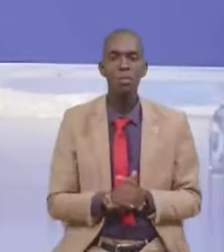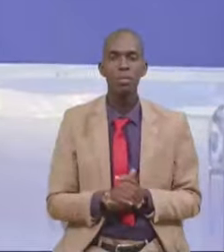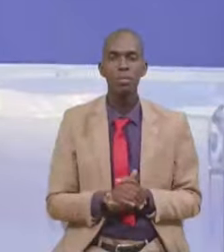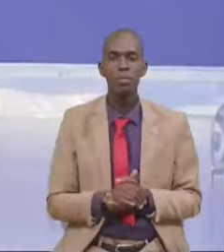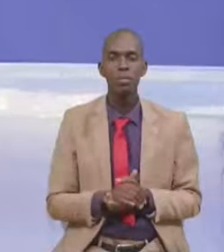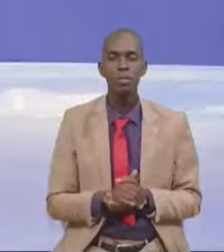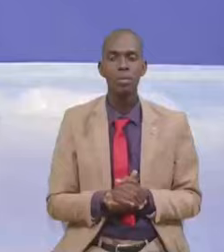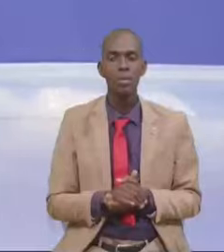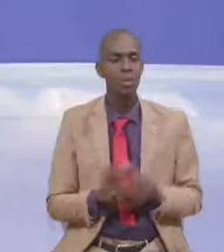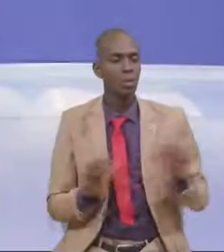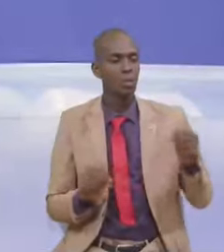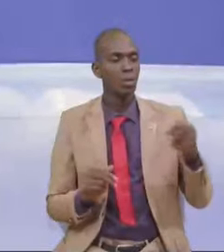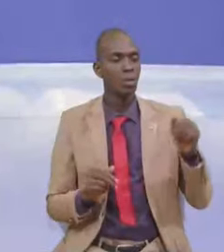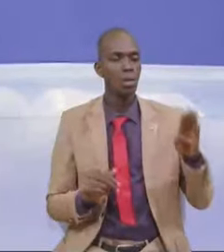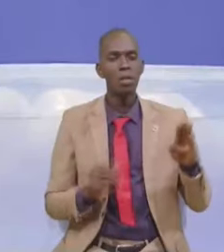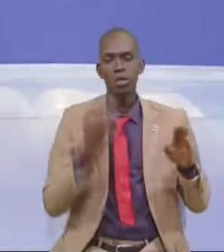Il connaissait l'histoire d'Abraham,